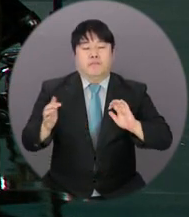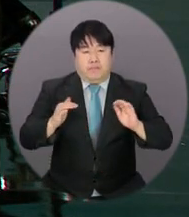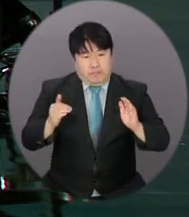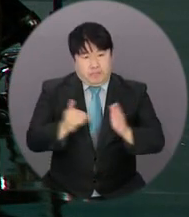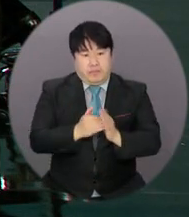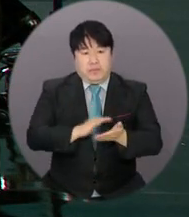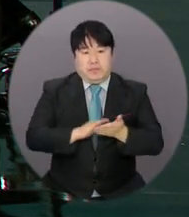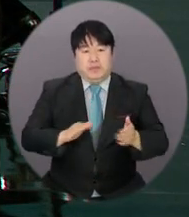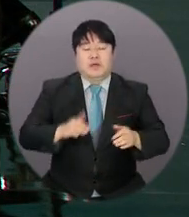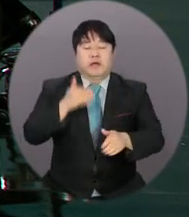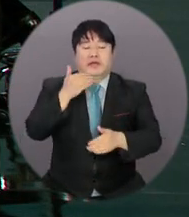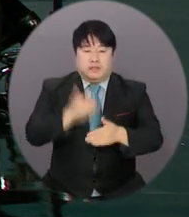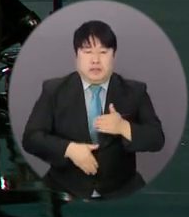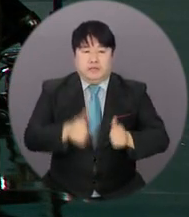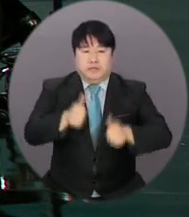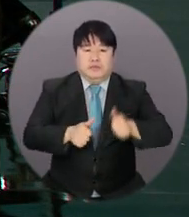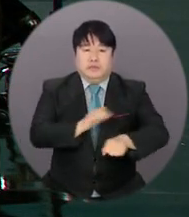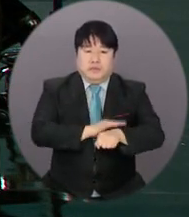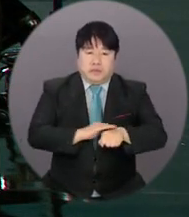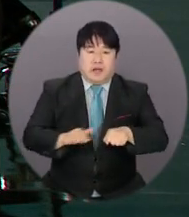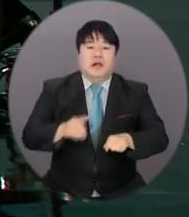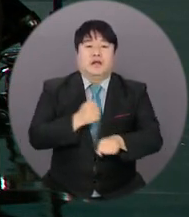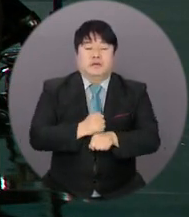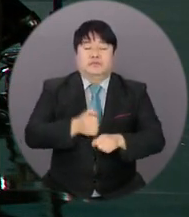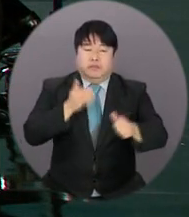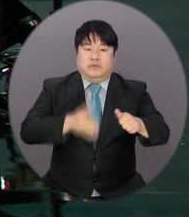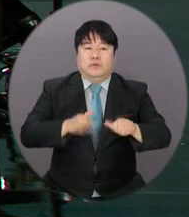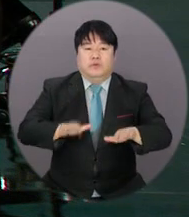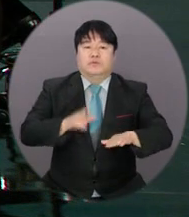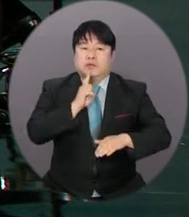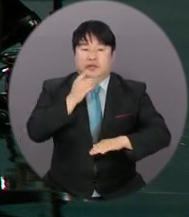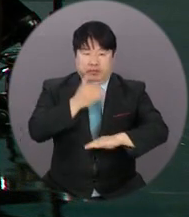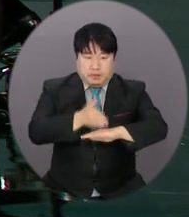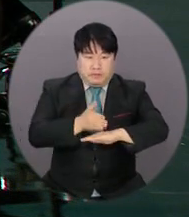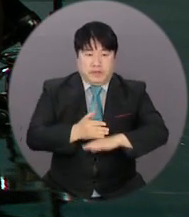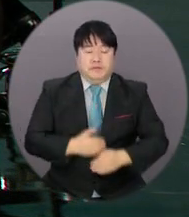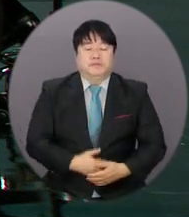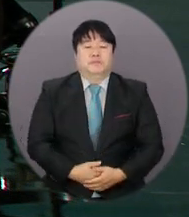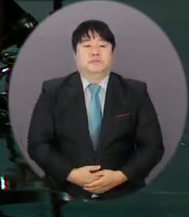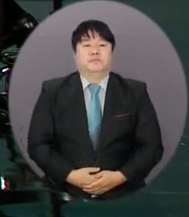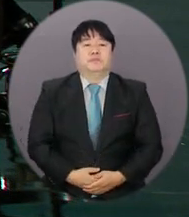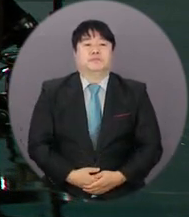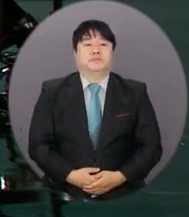경선 일정 잘 소화 하시길 바라겠습니다 오늘 말씀 감사합니다 0 없음 더